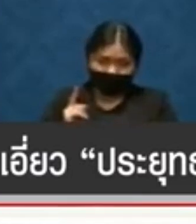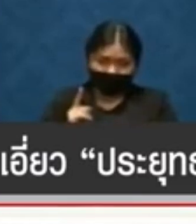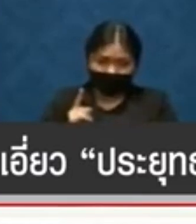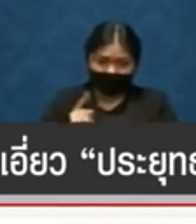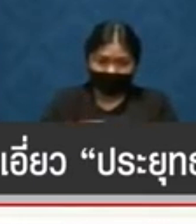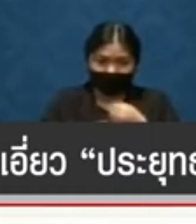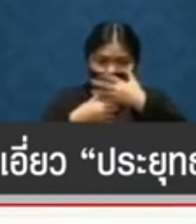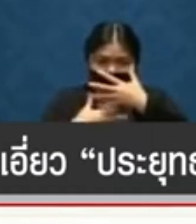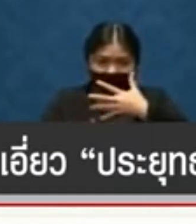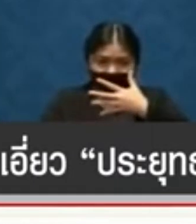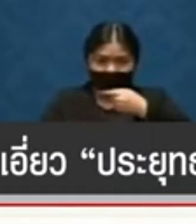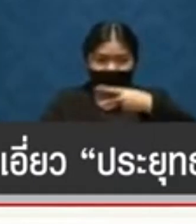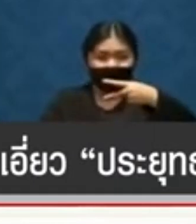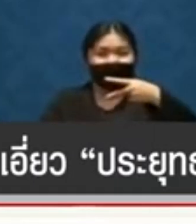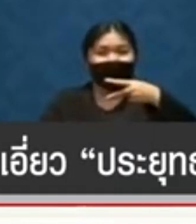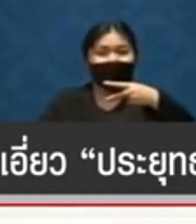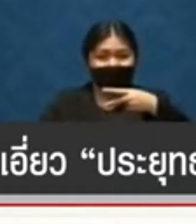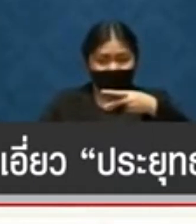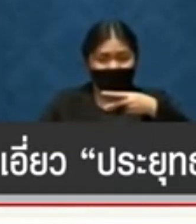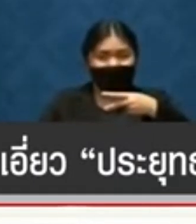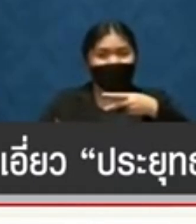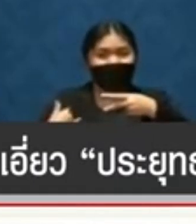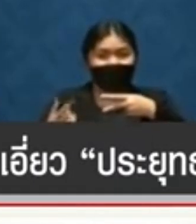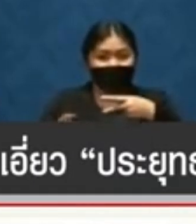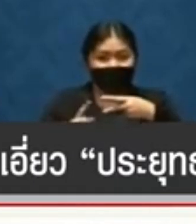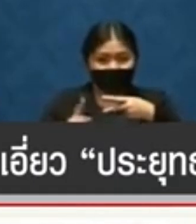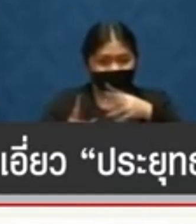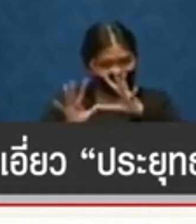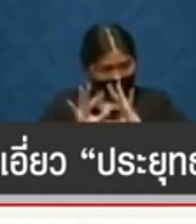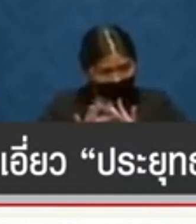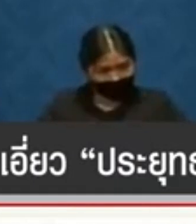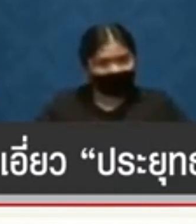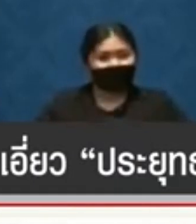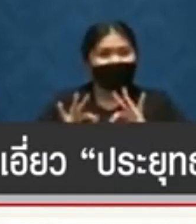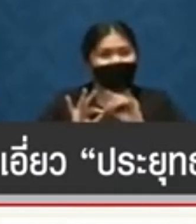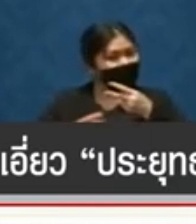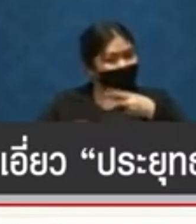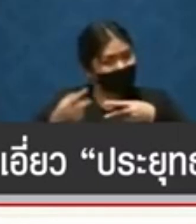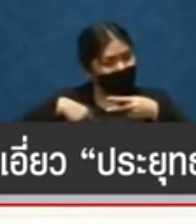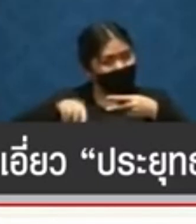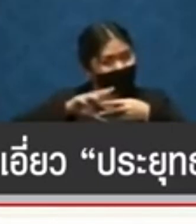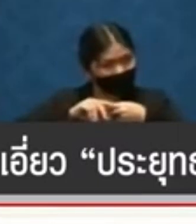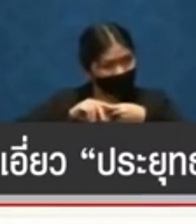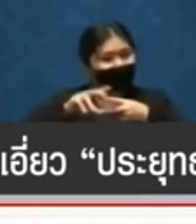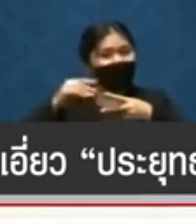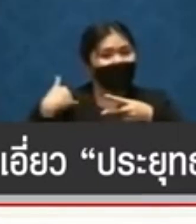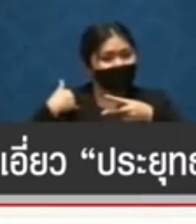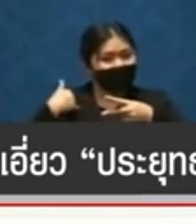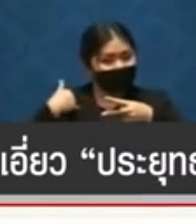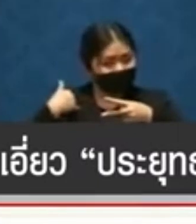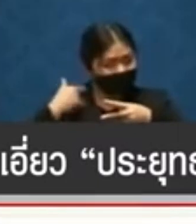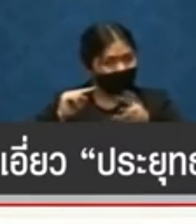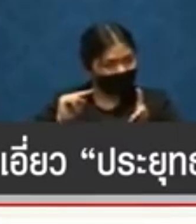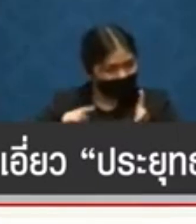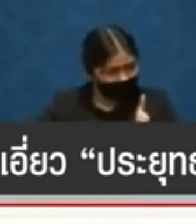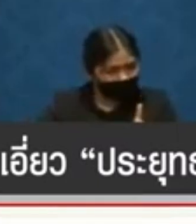อยู่ที่เดียวกันหมดบนเนื้อที่อโศกดินแดนชื่อโฉนดเป็นของธรรมนัสแล้วก็พูดนี้เกี่ยวข้องกับบริจาคเข้าพรรคพลังประชารัฐ